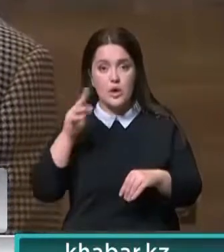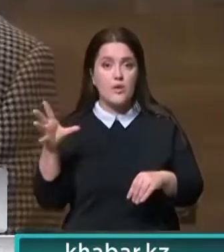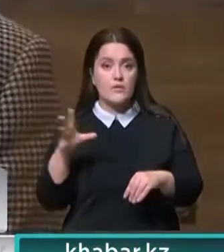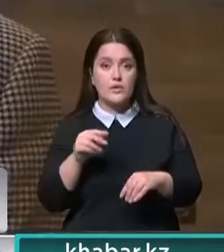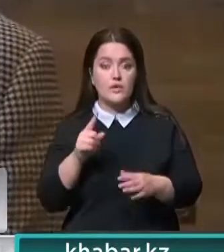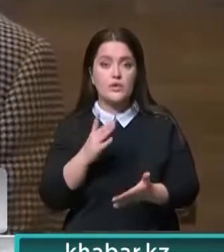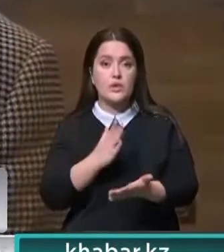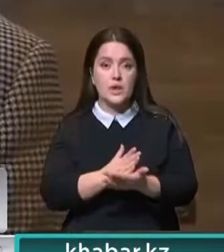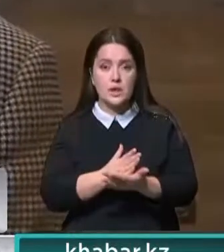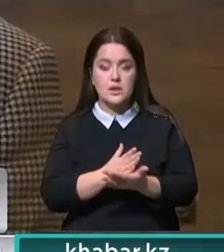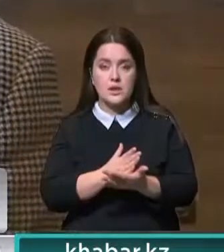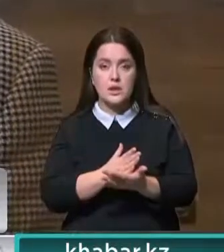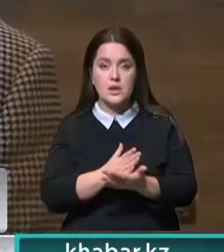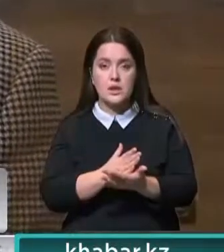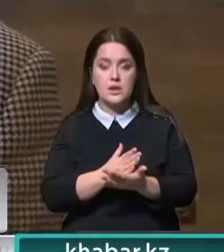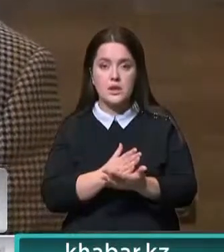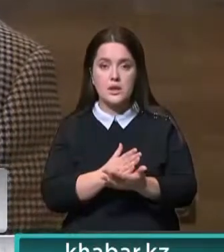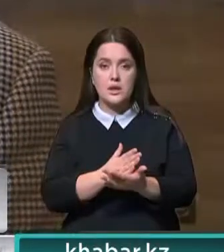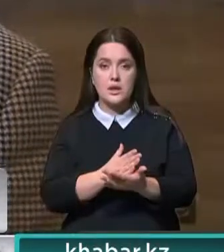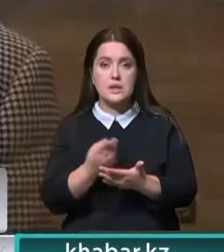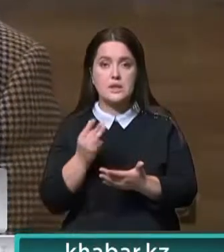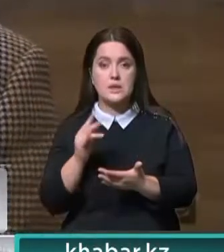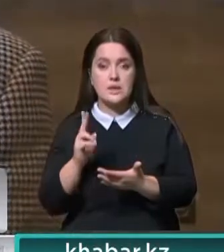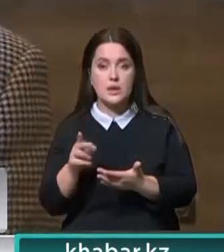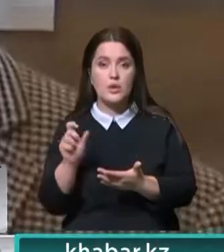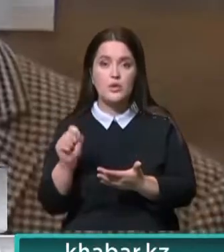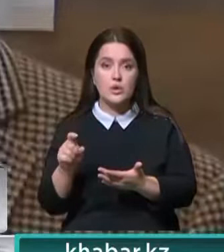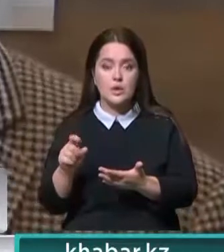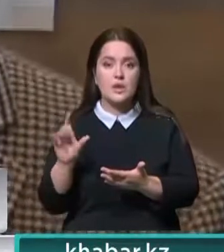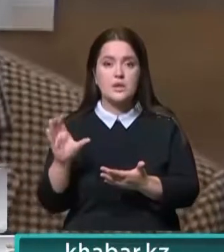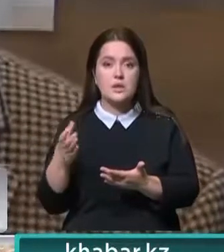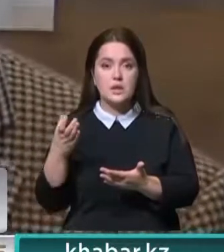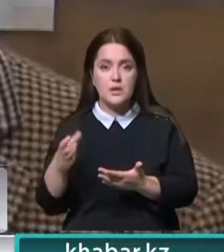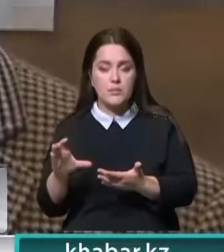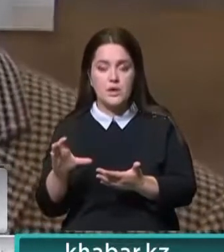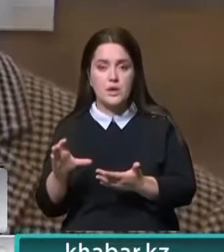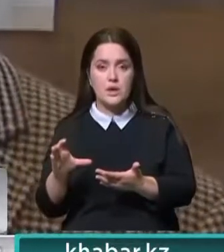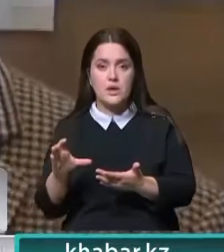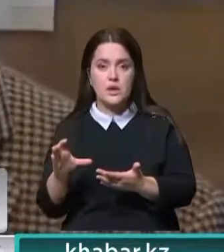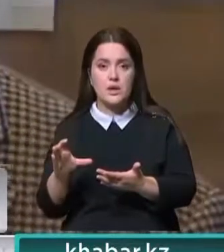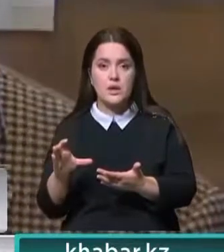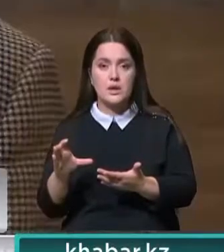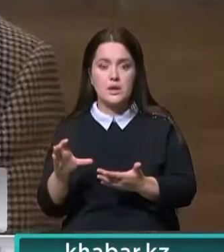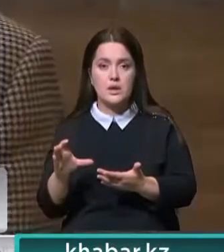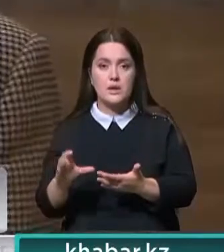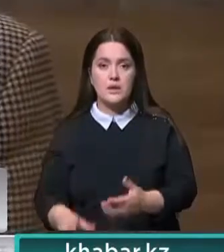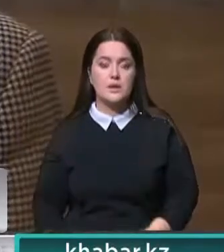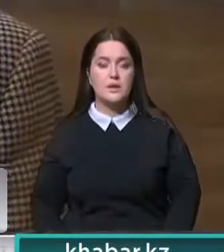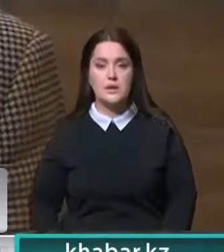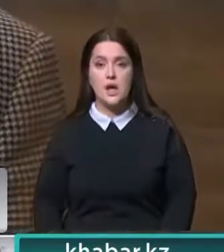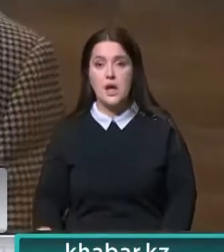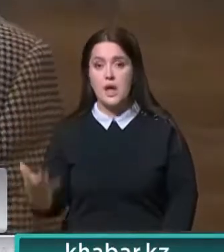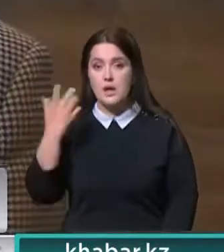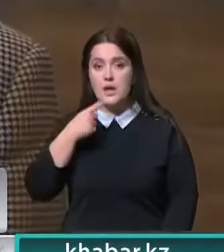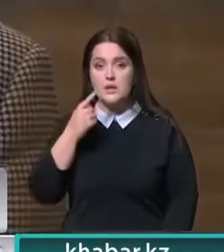есть. Не только медь, там и свинец, и цинк, и золото, и серебро, и рений, и есть осмий. Когда мы